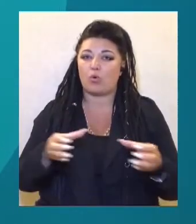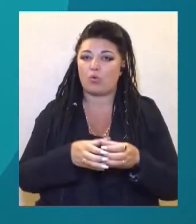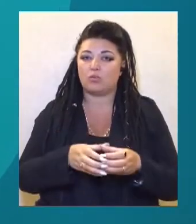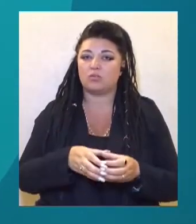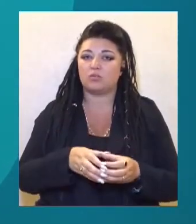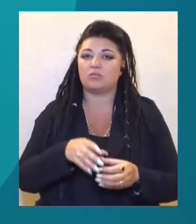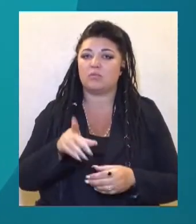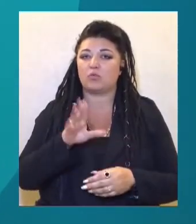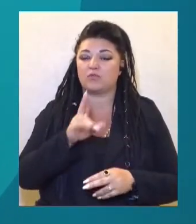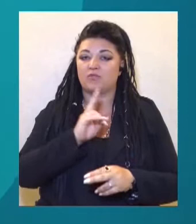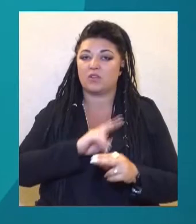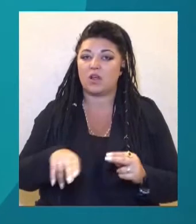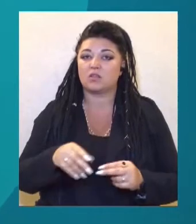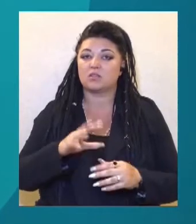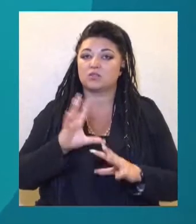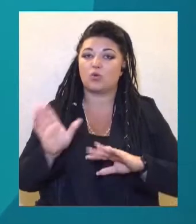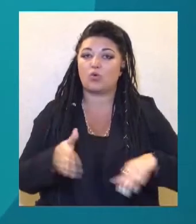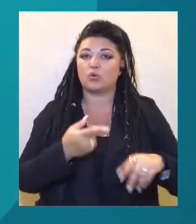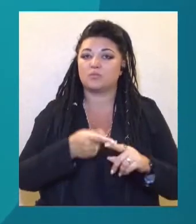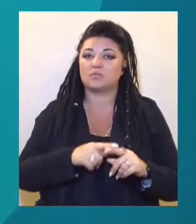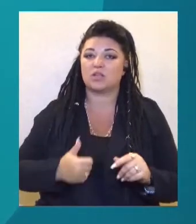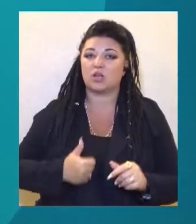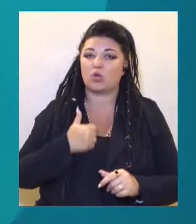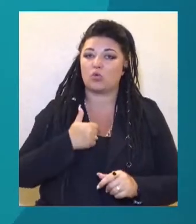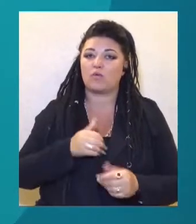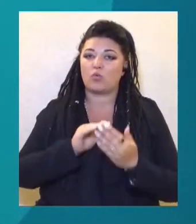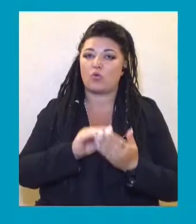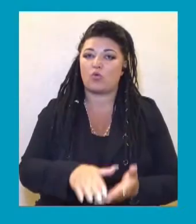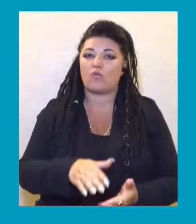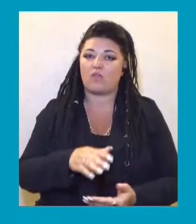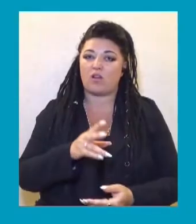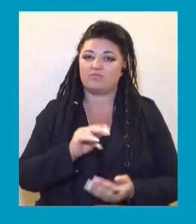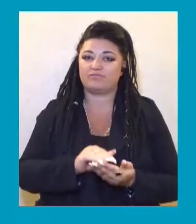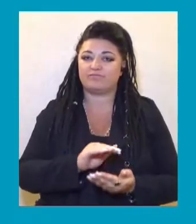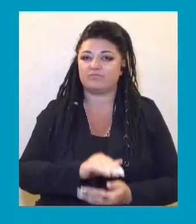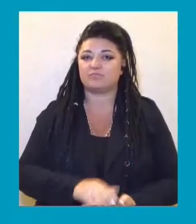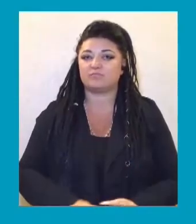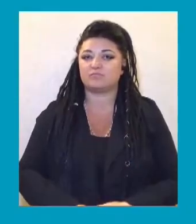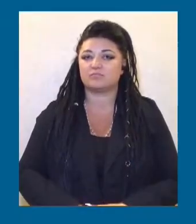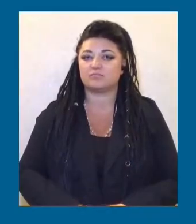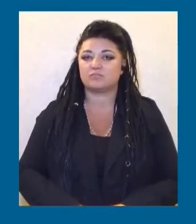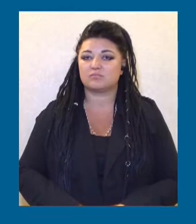стратили. Згодом майже всіх героїв поховали на Аскольдовій могилі у Києві.